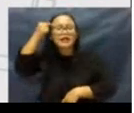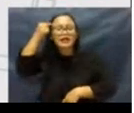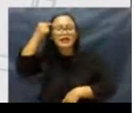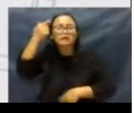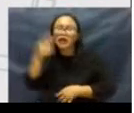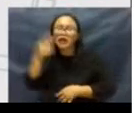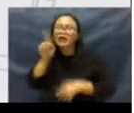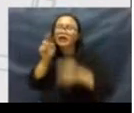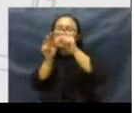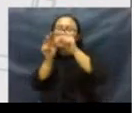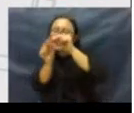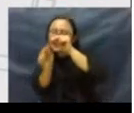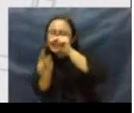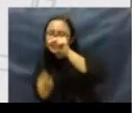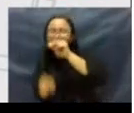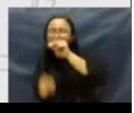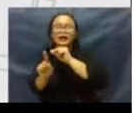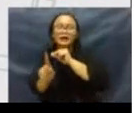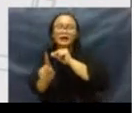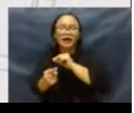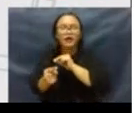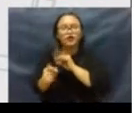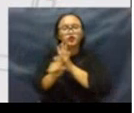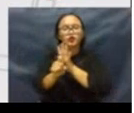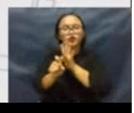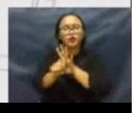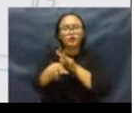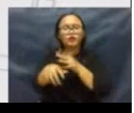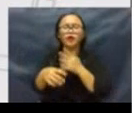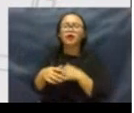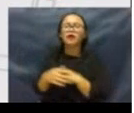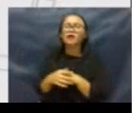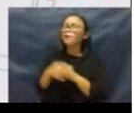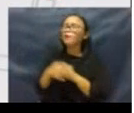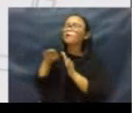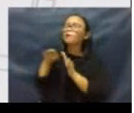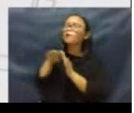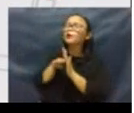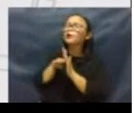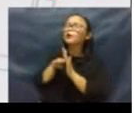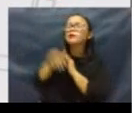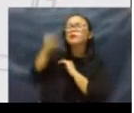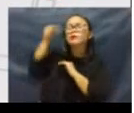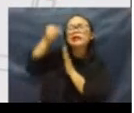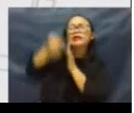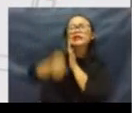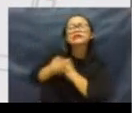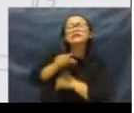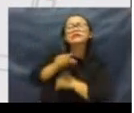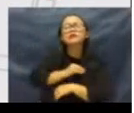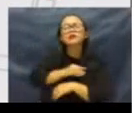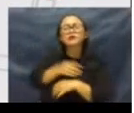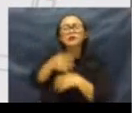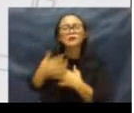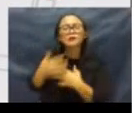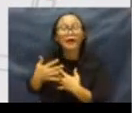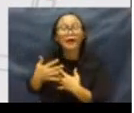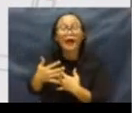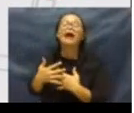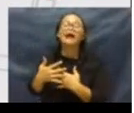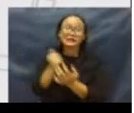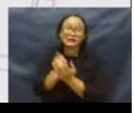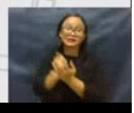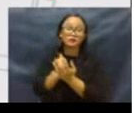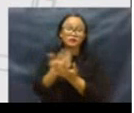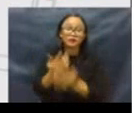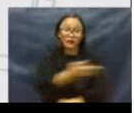Yang pertama, goalnya si praktik berpikir kritis ini bukan membangun kemampuan berpikir kritis, karena pada dasarnya setiap